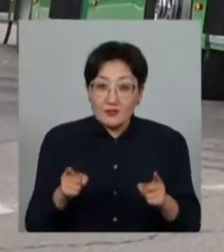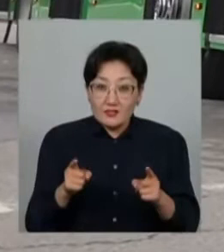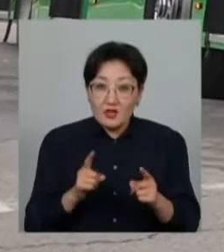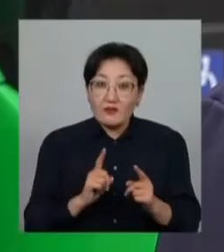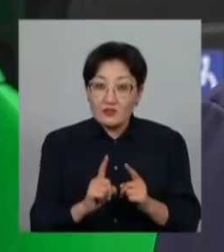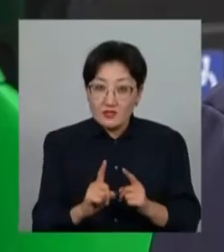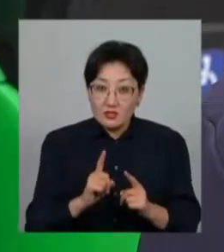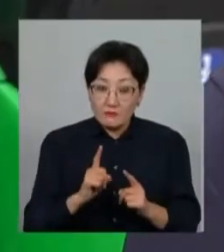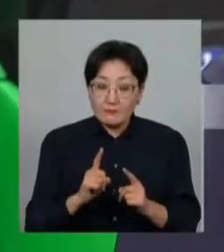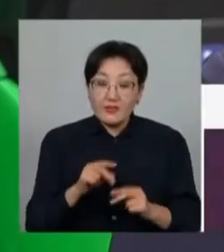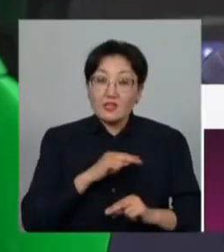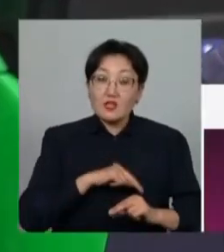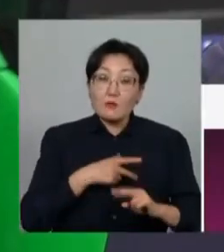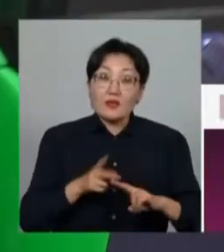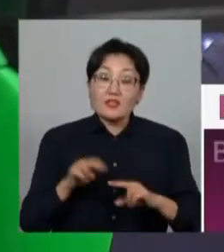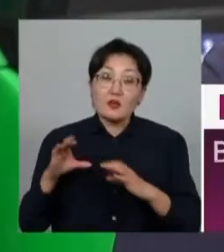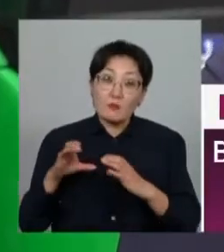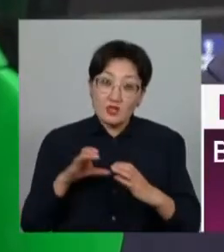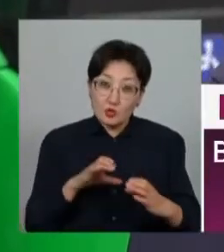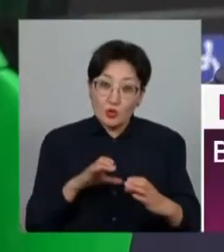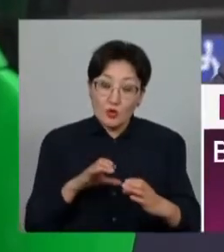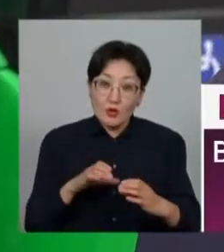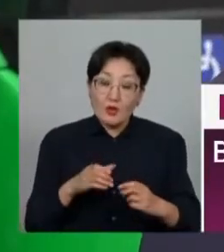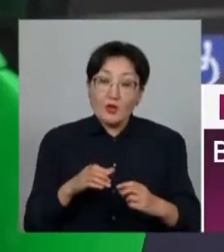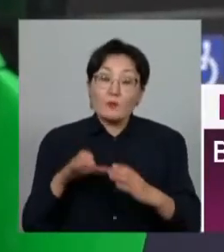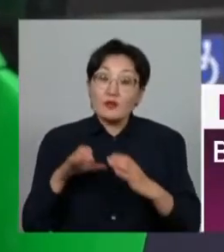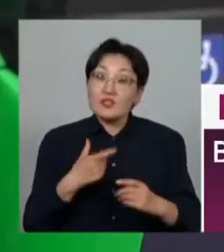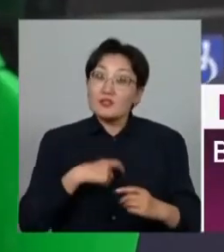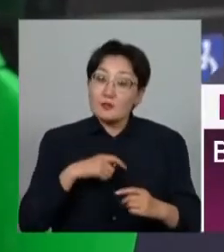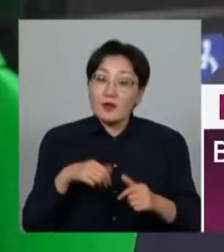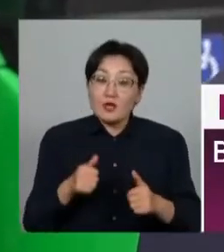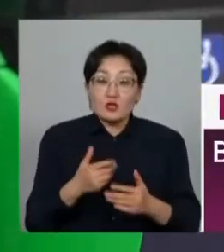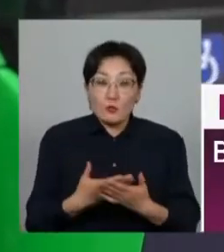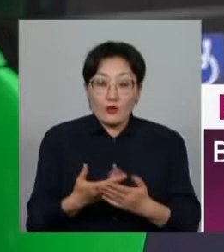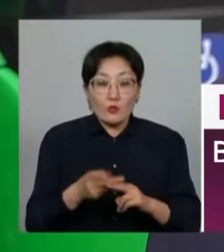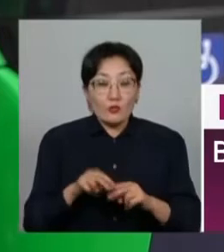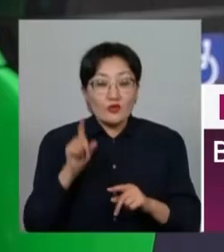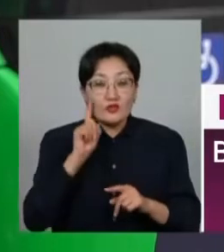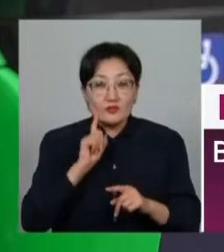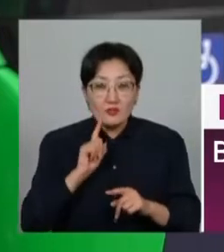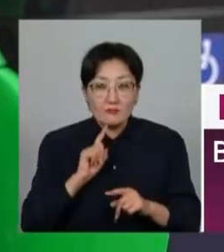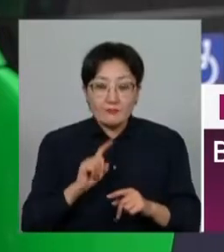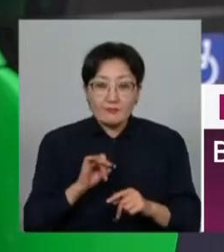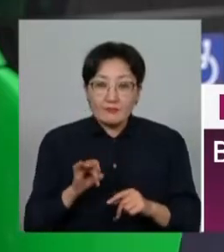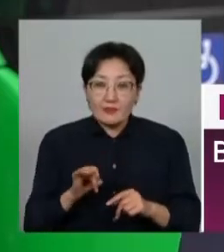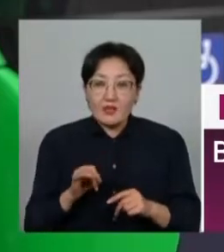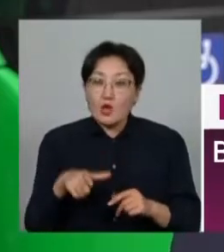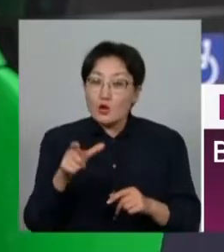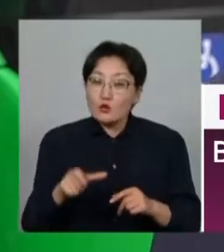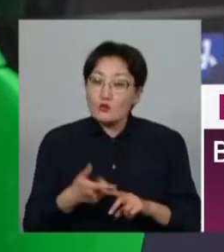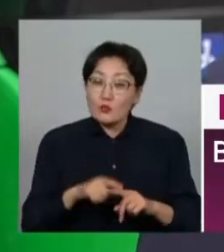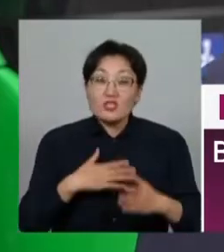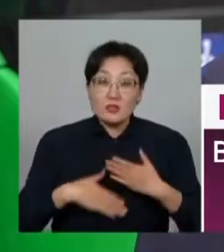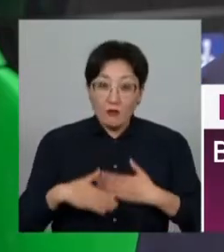движения. Работаем на этих машинах. Машины себя очень хорошо показали. Очень удобные, теплые, комфортные. Люди очень довольны.